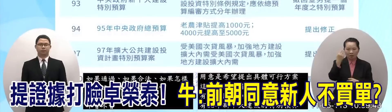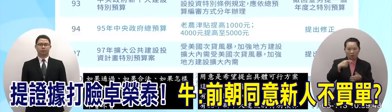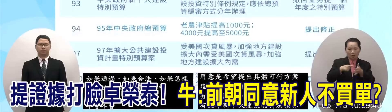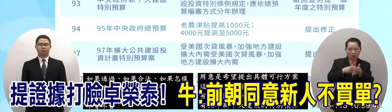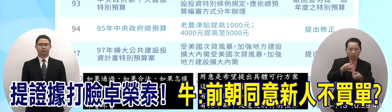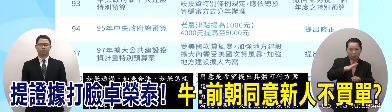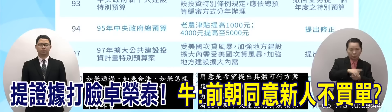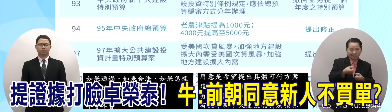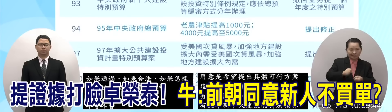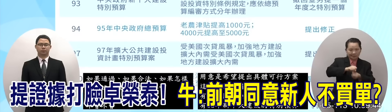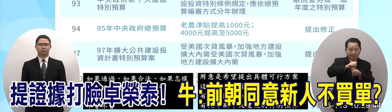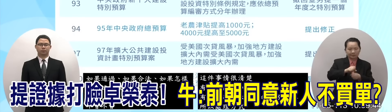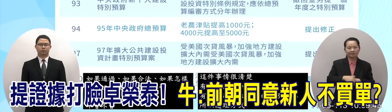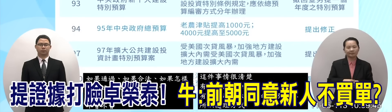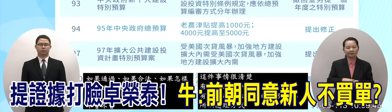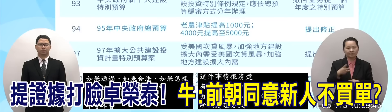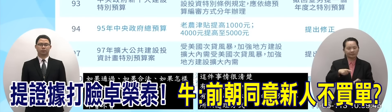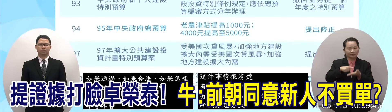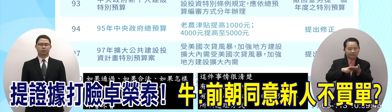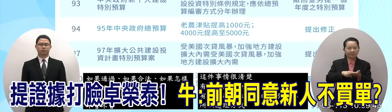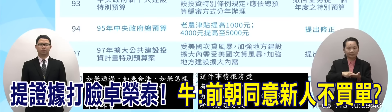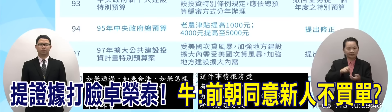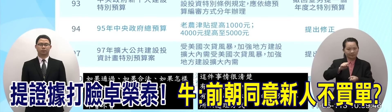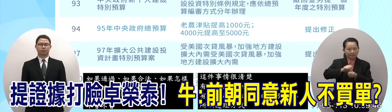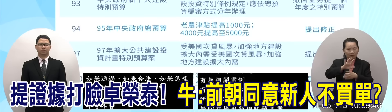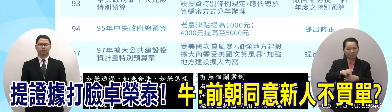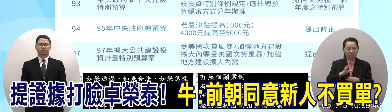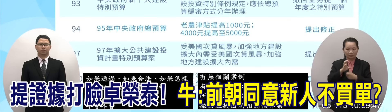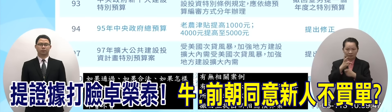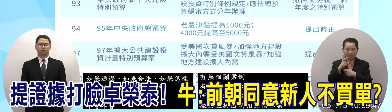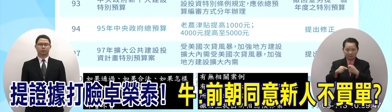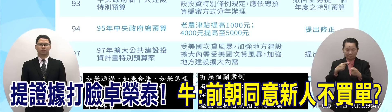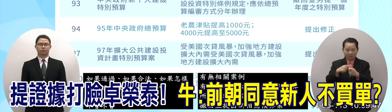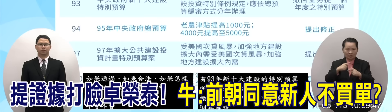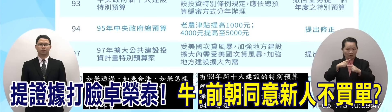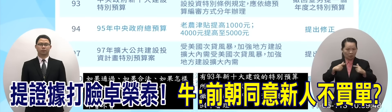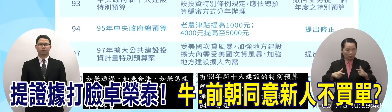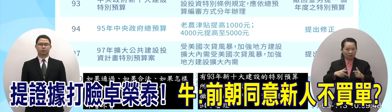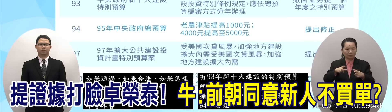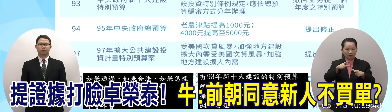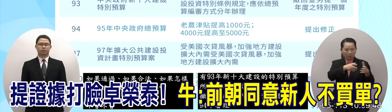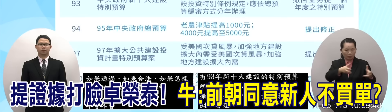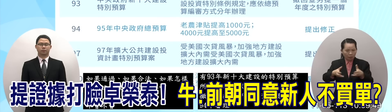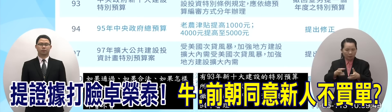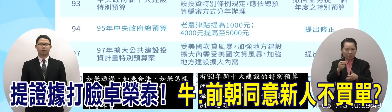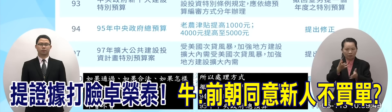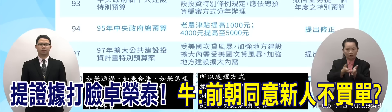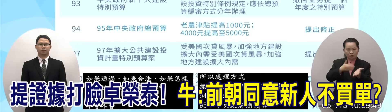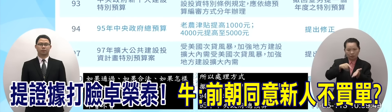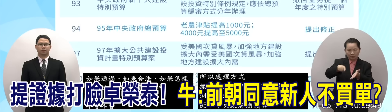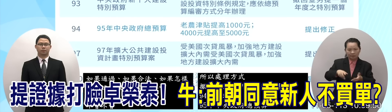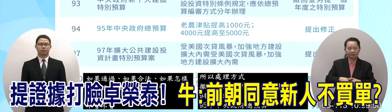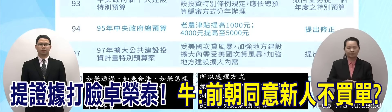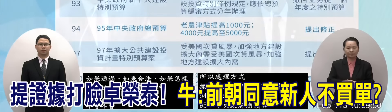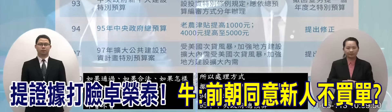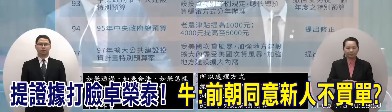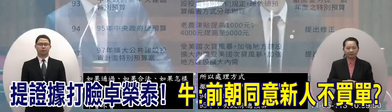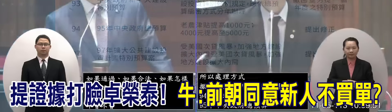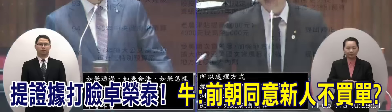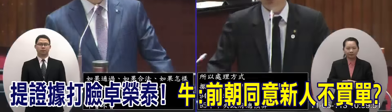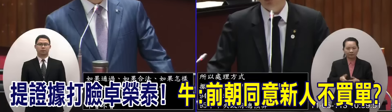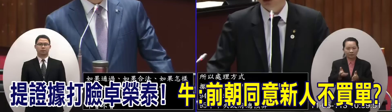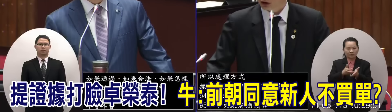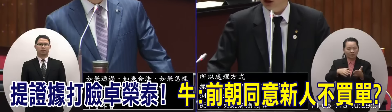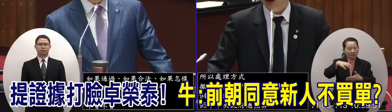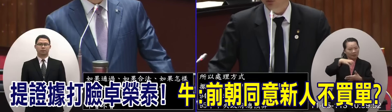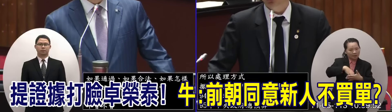增加，所以提出了相关的修正。97年同样扩大内需的公共建设的特别预算案也一样，都有试设预算